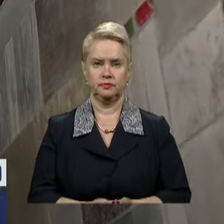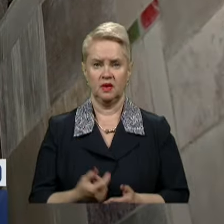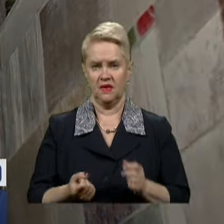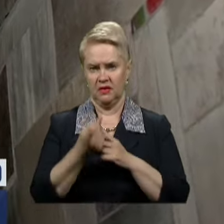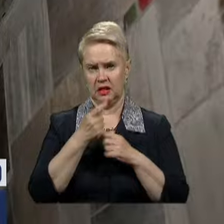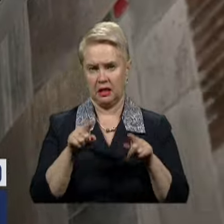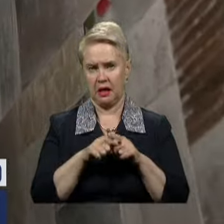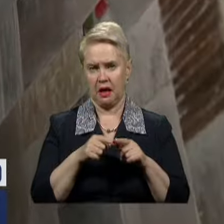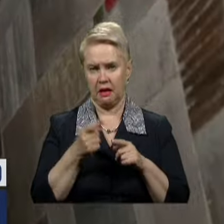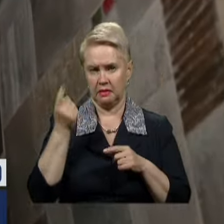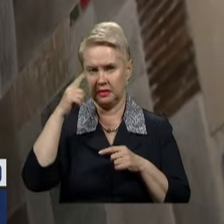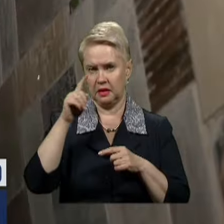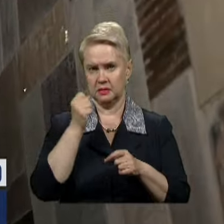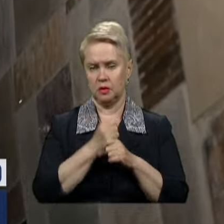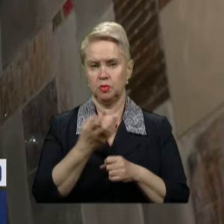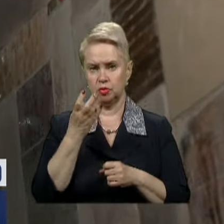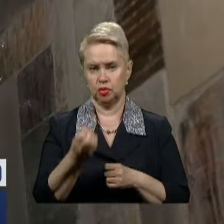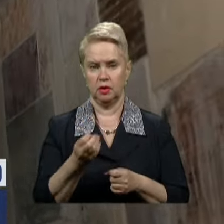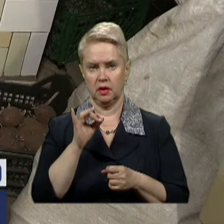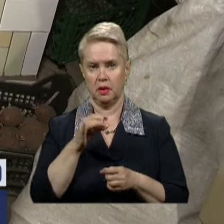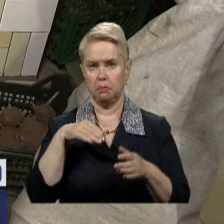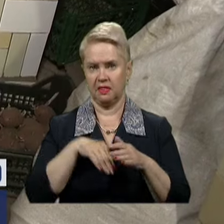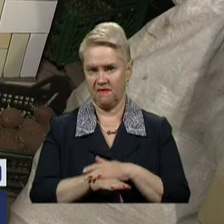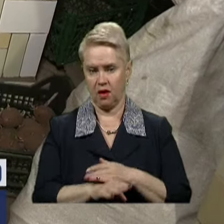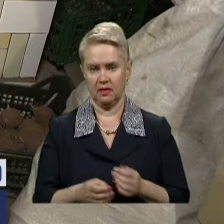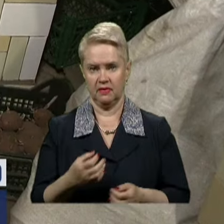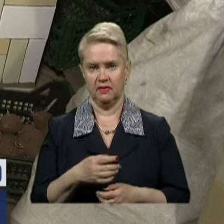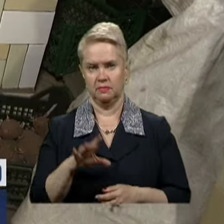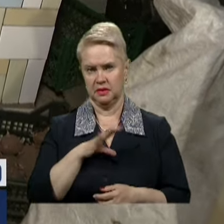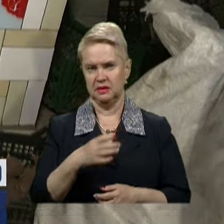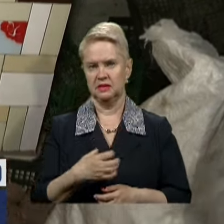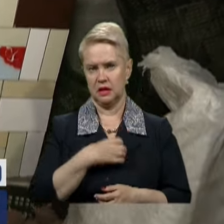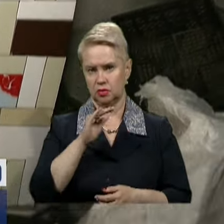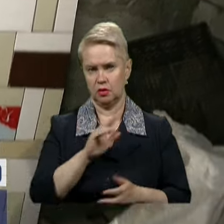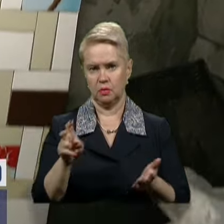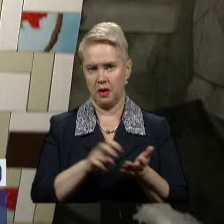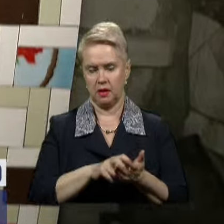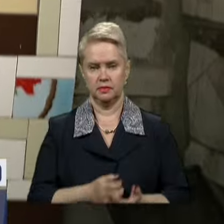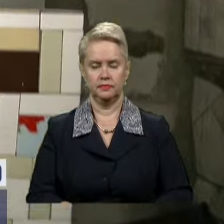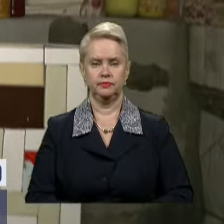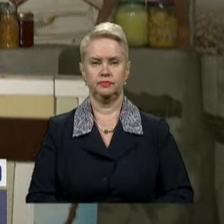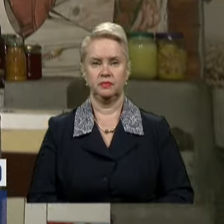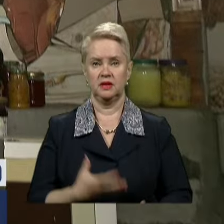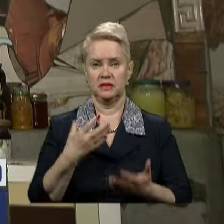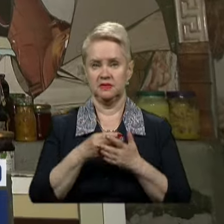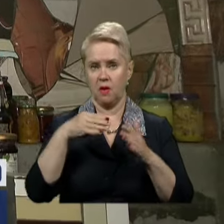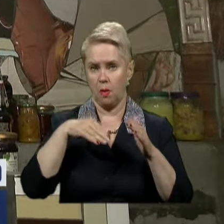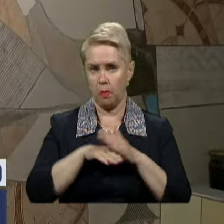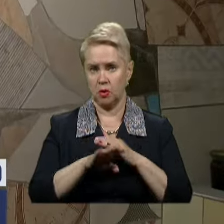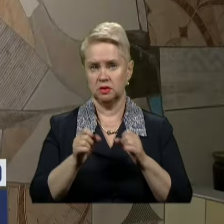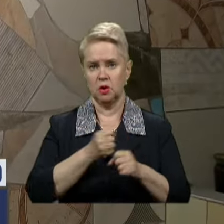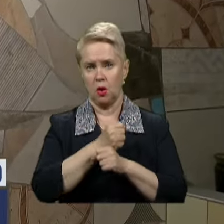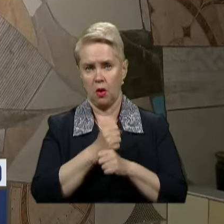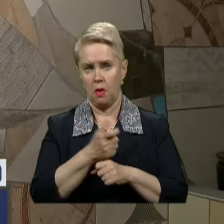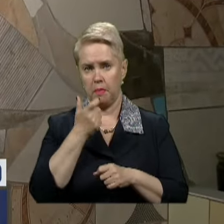виникла така ідея зробити ще і підвал. І страшно було, і діти боялися. Свій погріб із